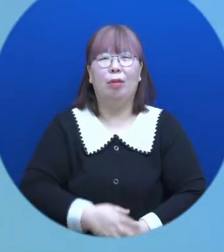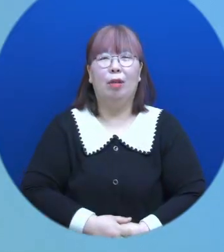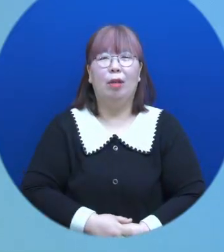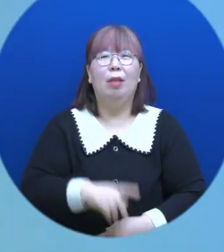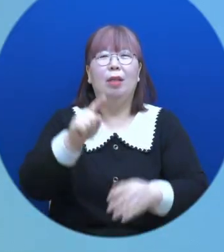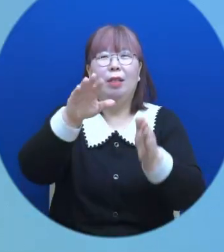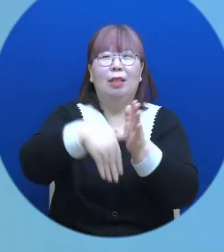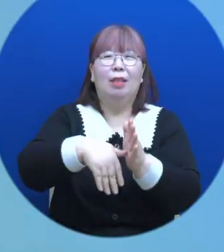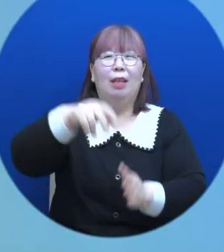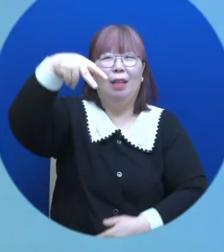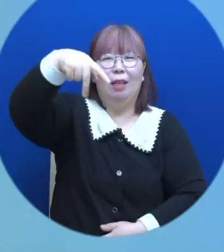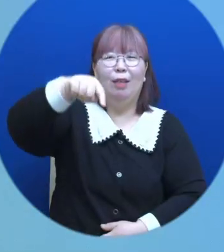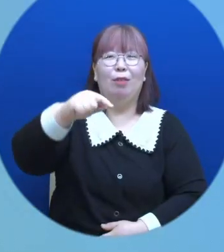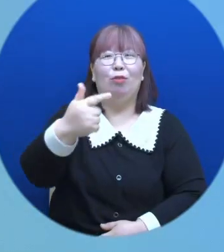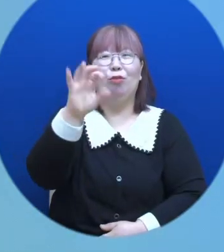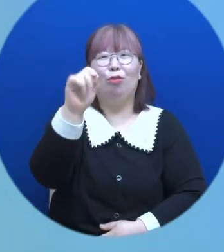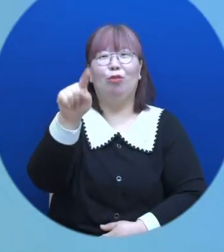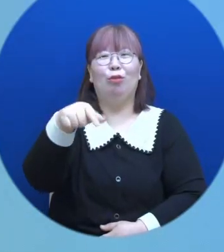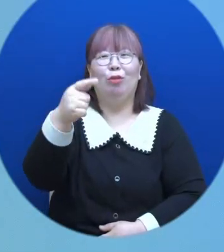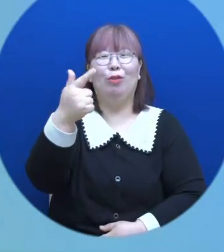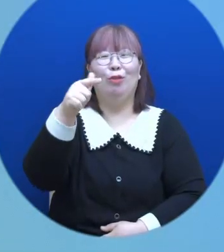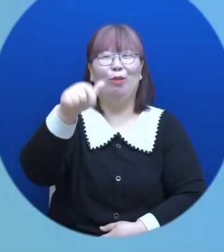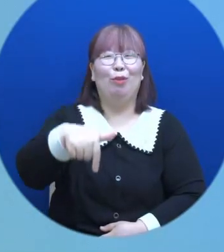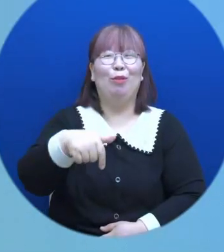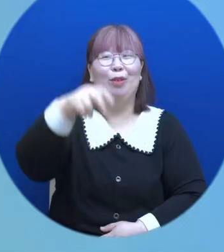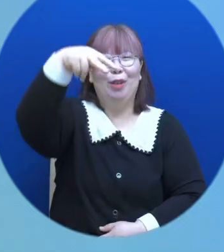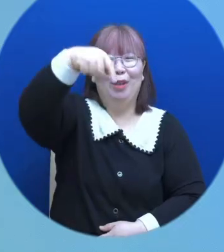그때 순호기가 없었거든요.